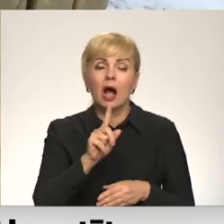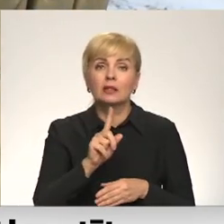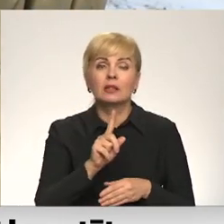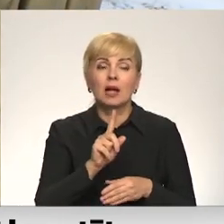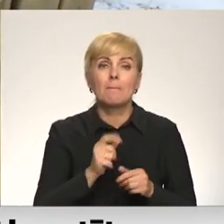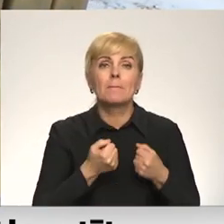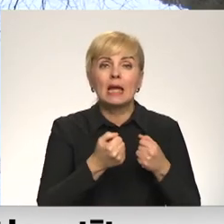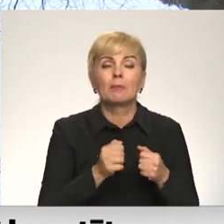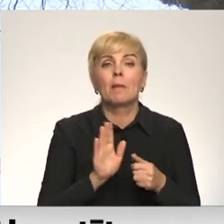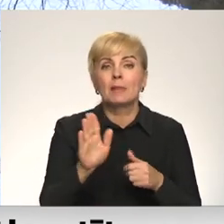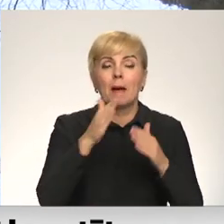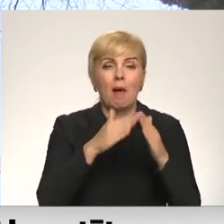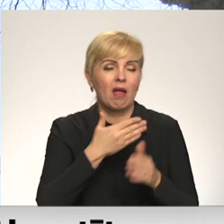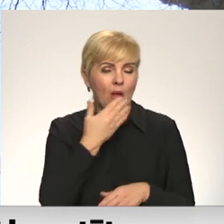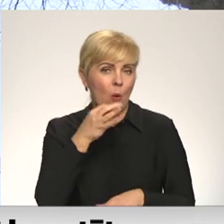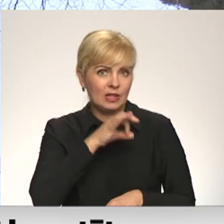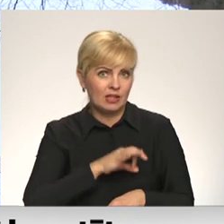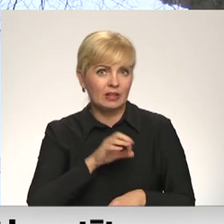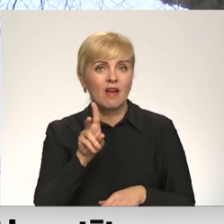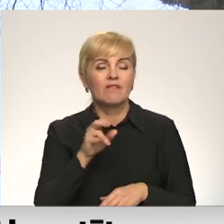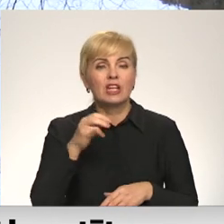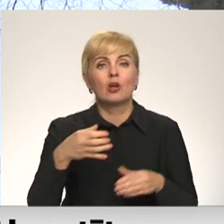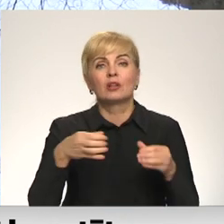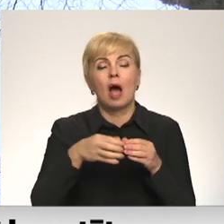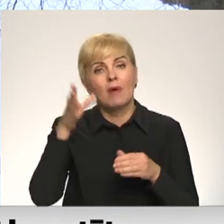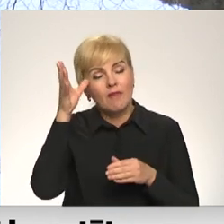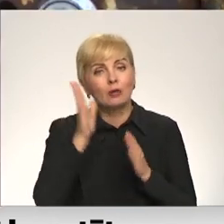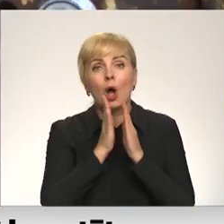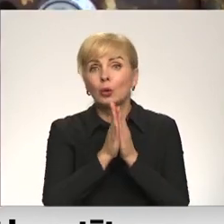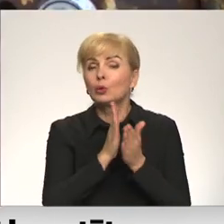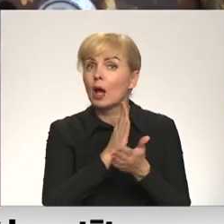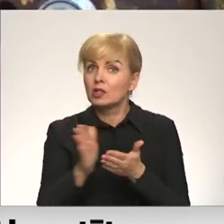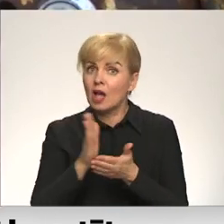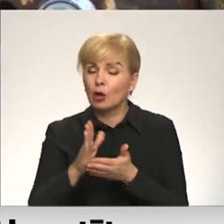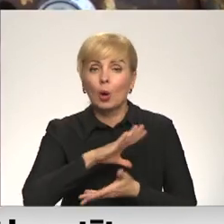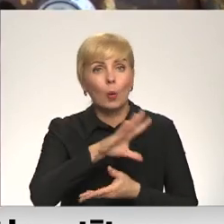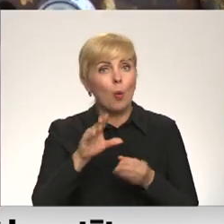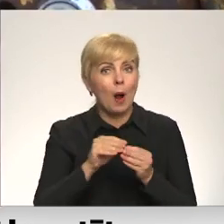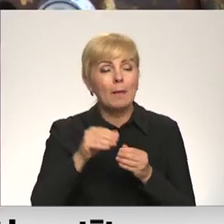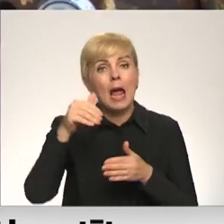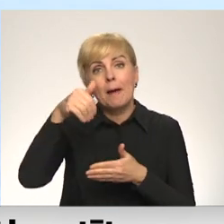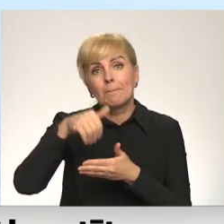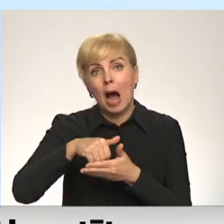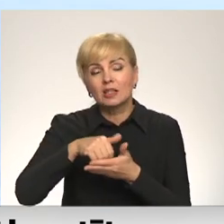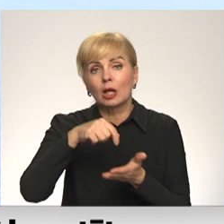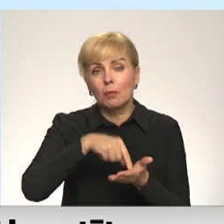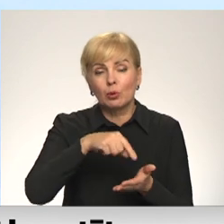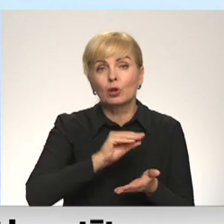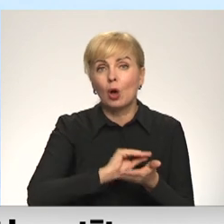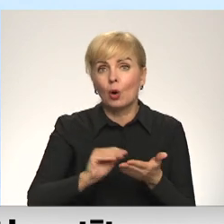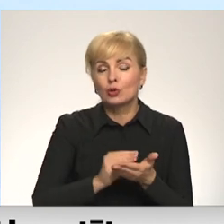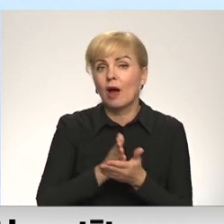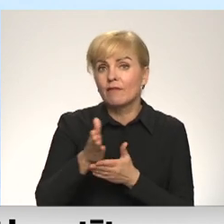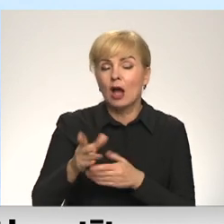nav rentabli. Sākotnēji Viļānu apvienības pārvalde ar lūgumu sakārtot kopējos paskastīšu punktus rakstiski vērsās